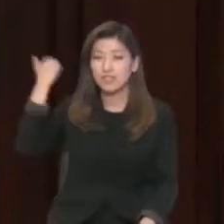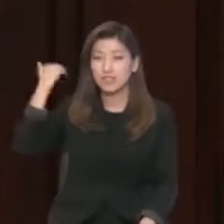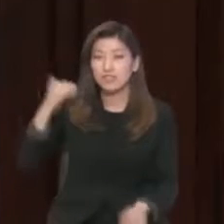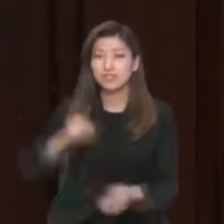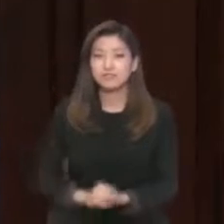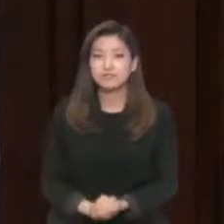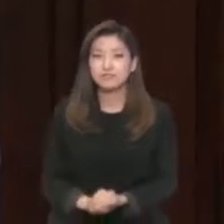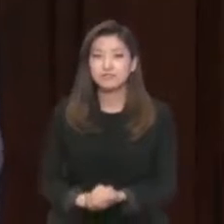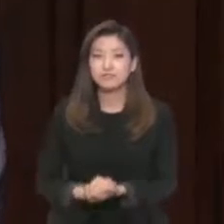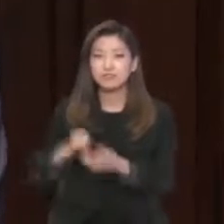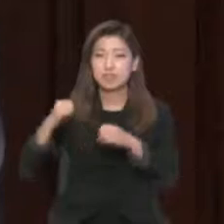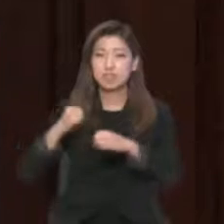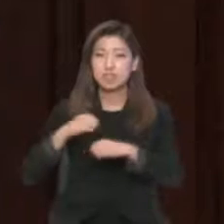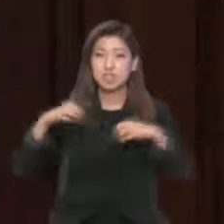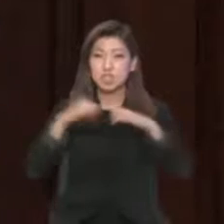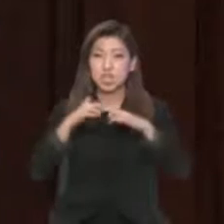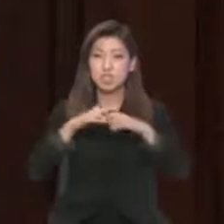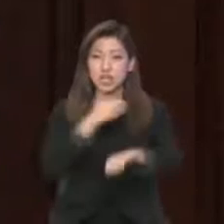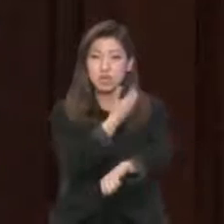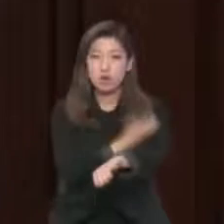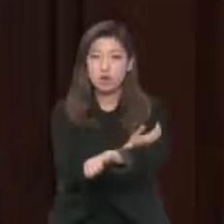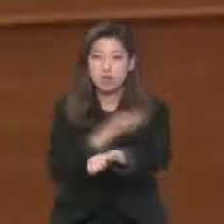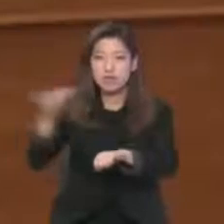공약을 하셨는데 그 내용을 설명해 주십시오.